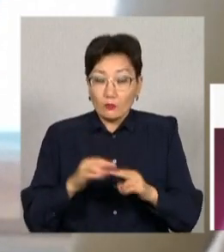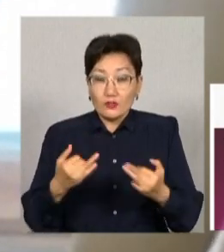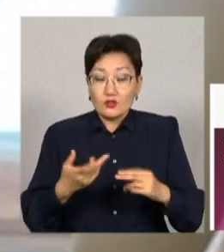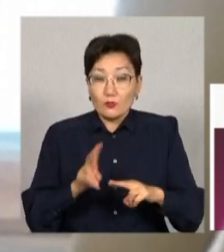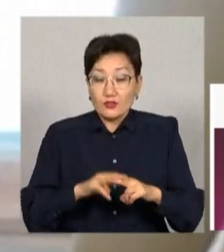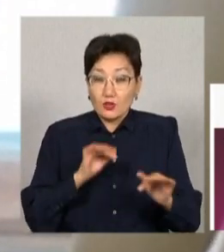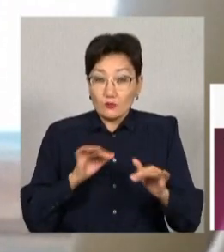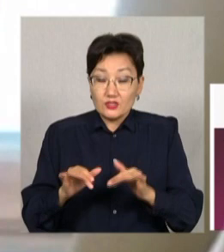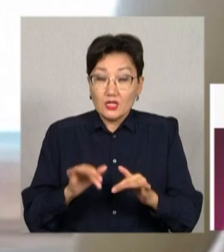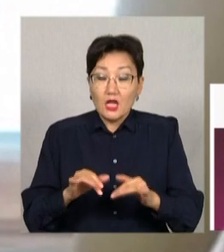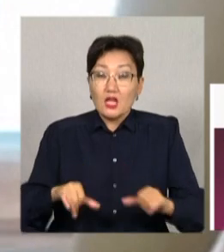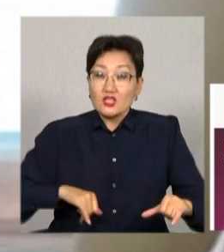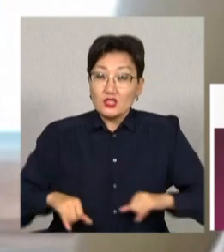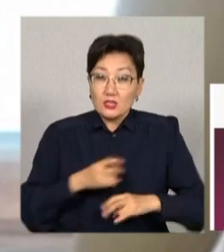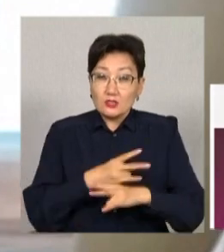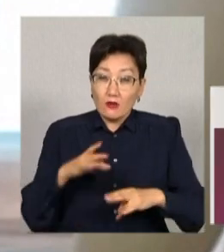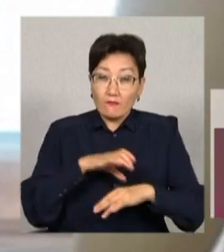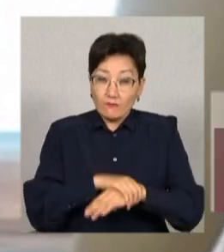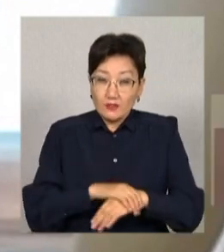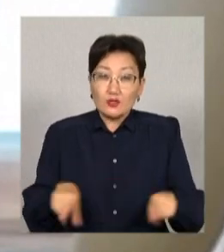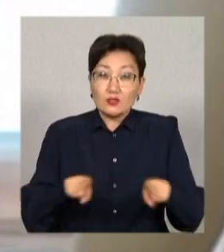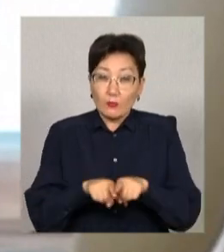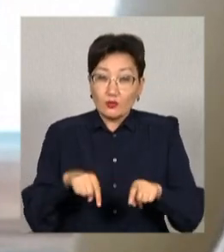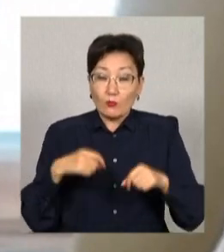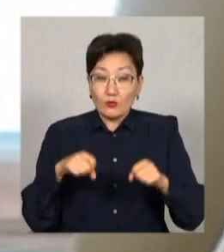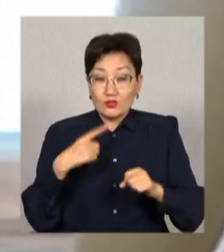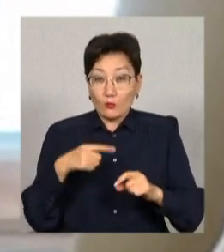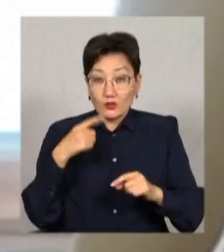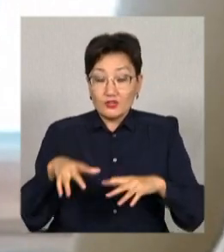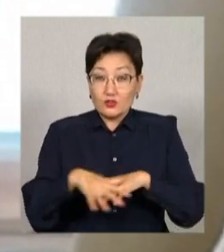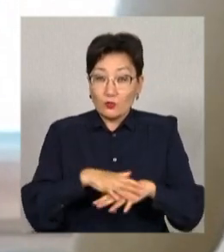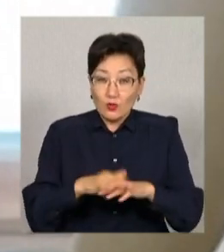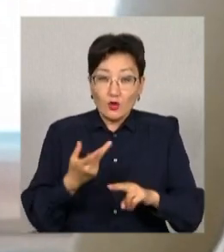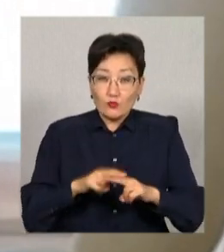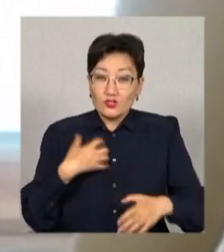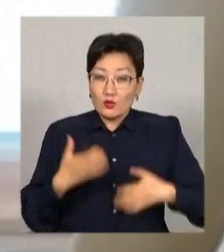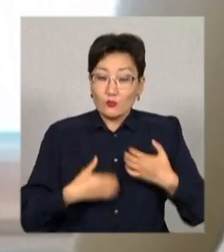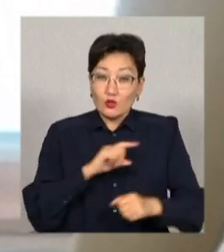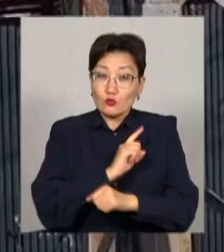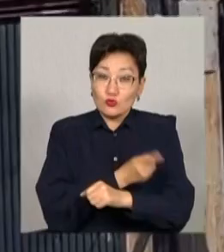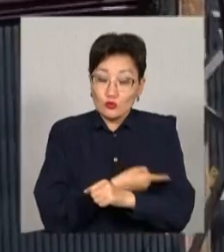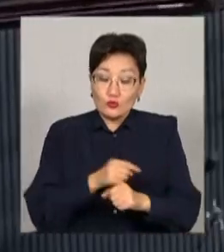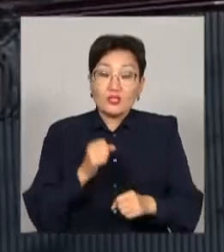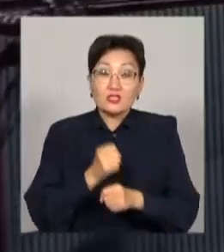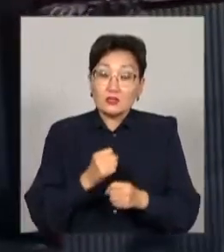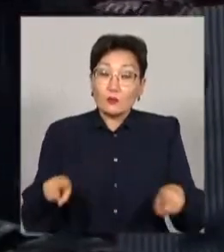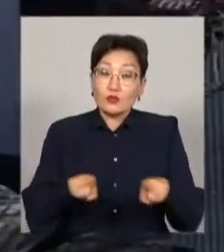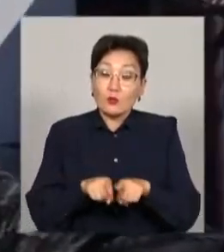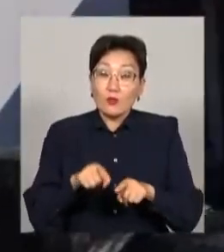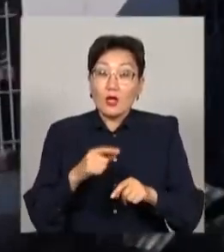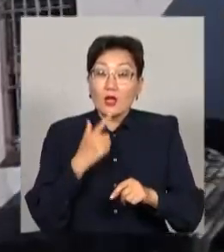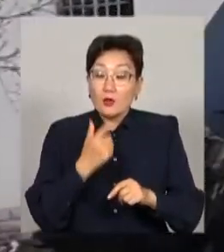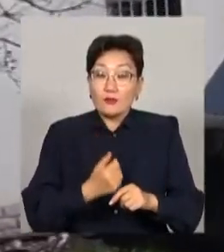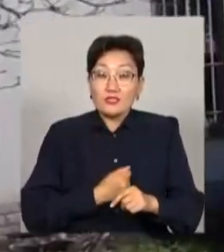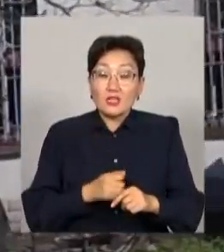отырған бұл әрекетін терроризм деп айтуға толық негіз бар. Бұл Украина халқының үрейін күшейту үшін жасалып отыр. Ал Ресей әскері